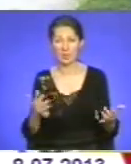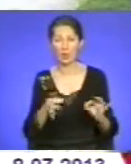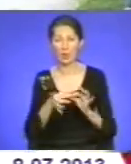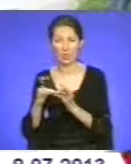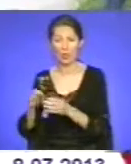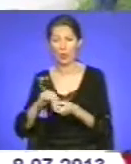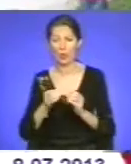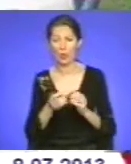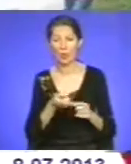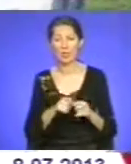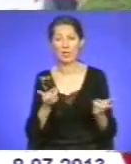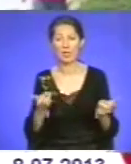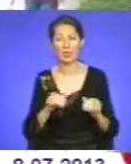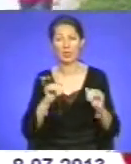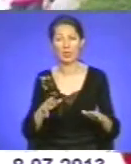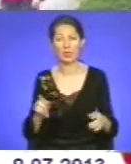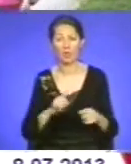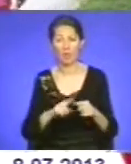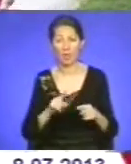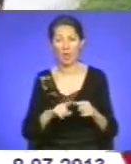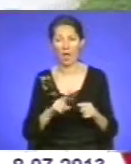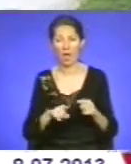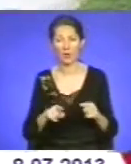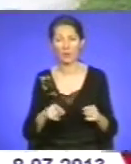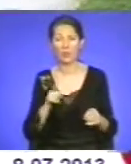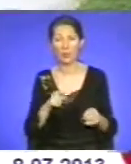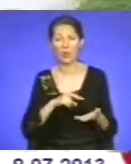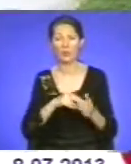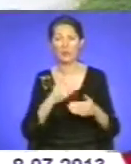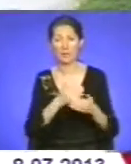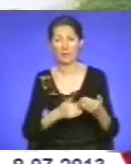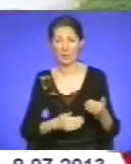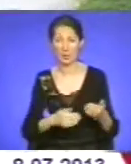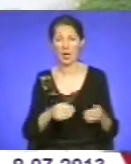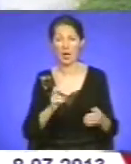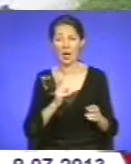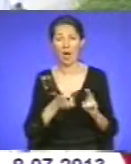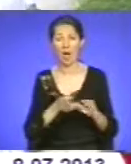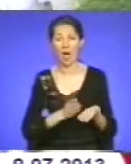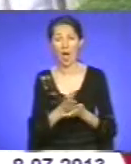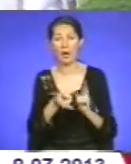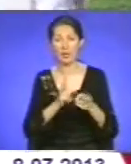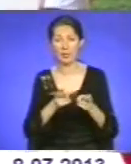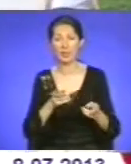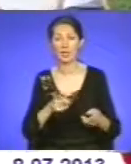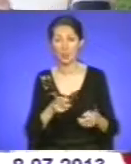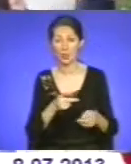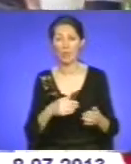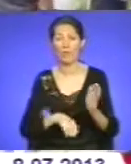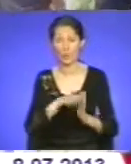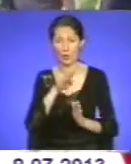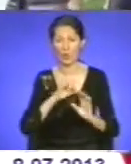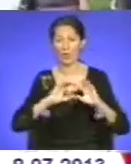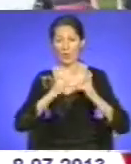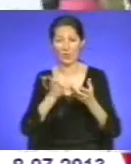в період вагітності. І саме тому ця статистика кесарських розтинів є надзвичайно високою в Україні. В світі цивілізовано такої високої цифри